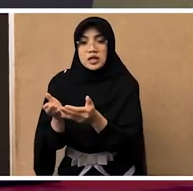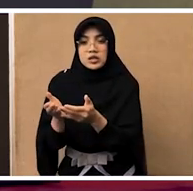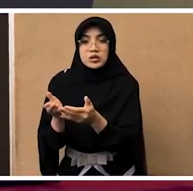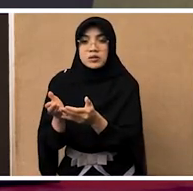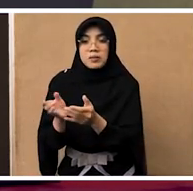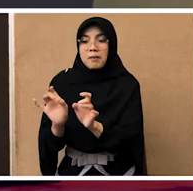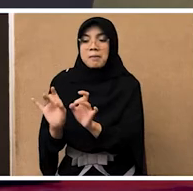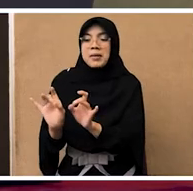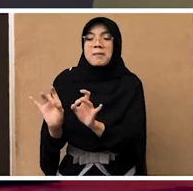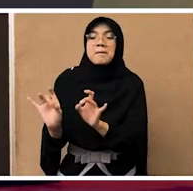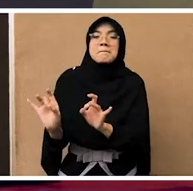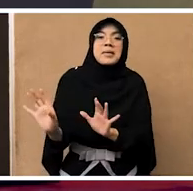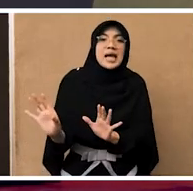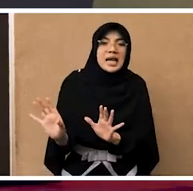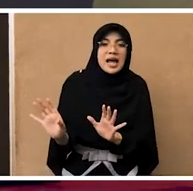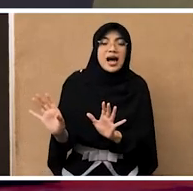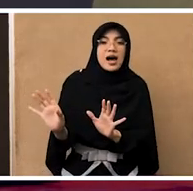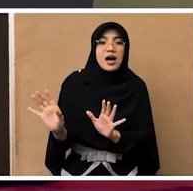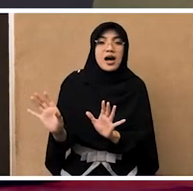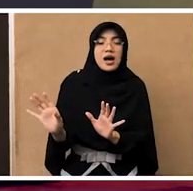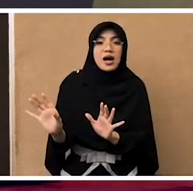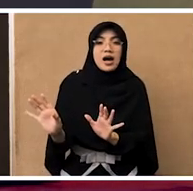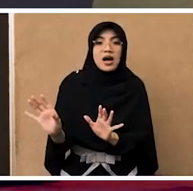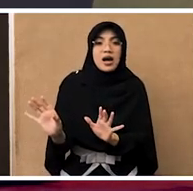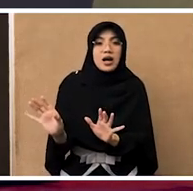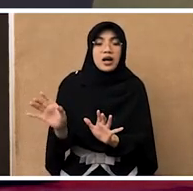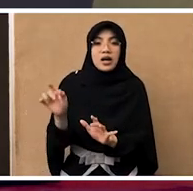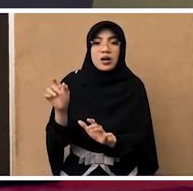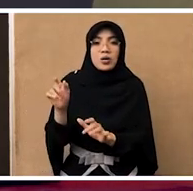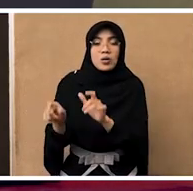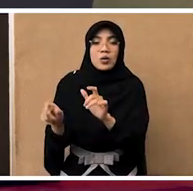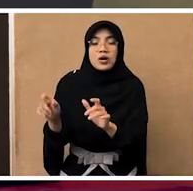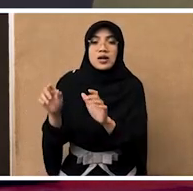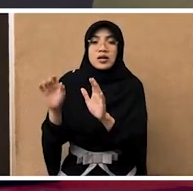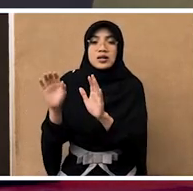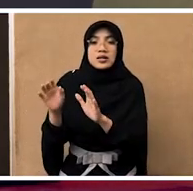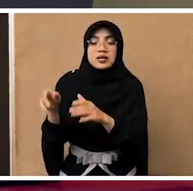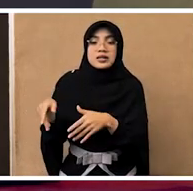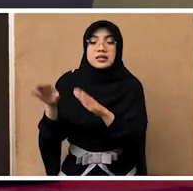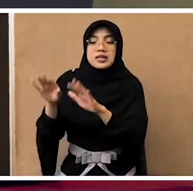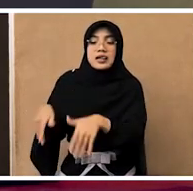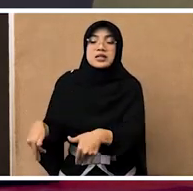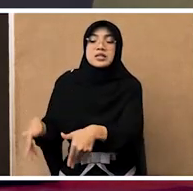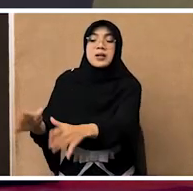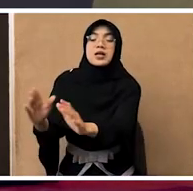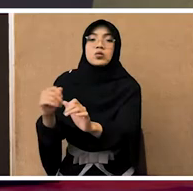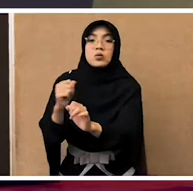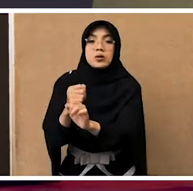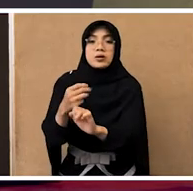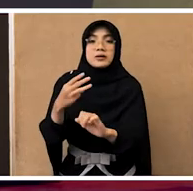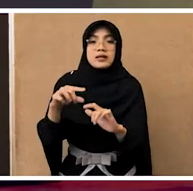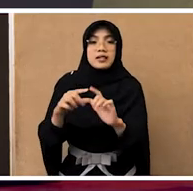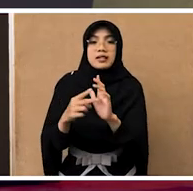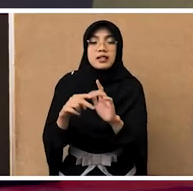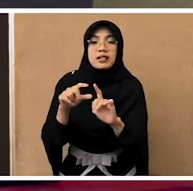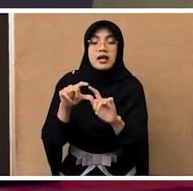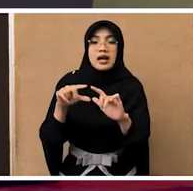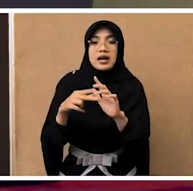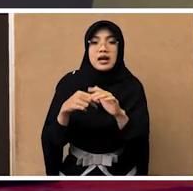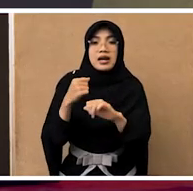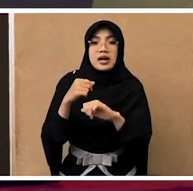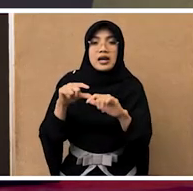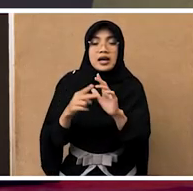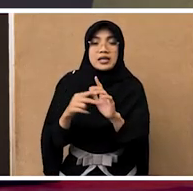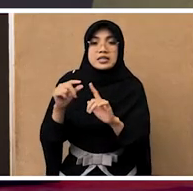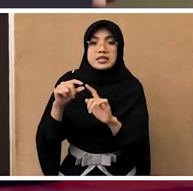sama dengan apa tidak sama dengan Gelandangan psikotik yang ada di jalan gitu bahwa penyandang disabilitas di